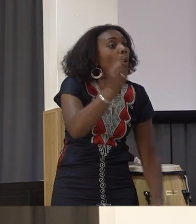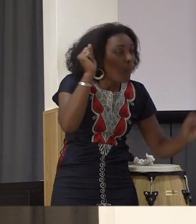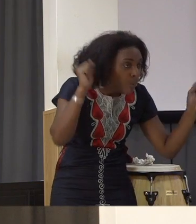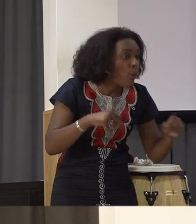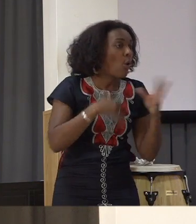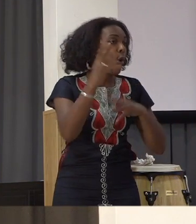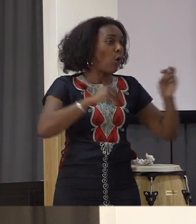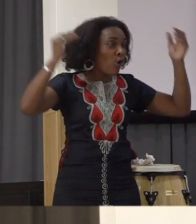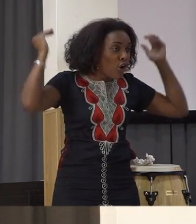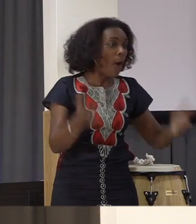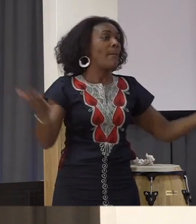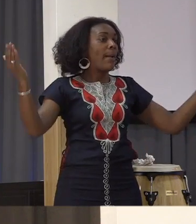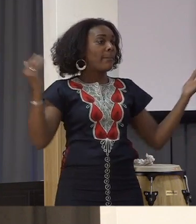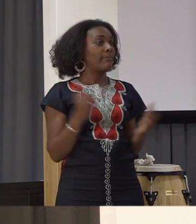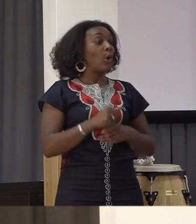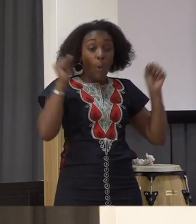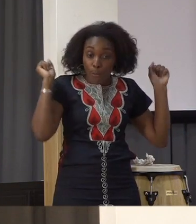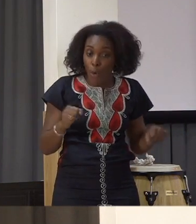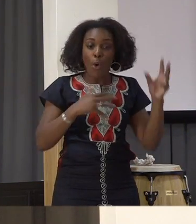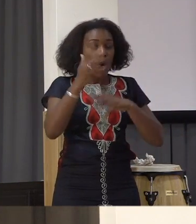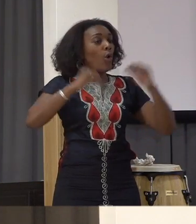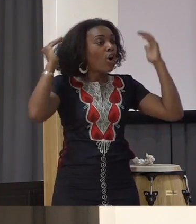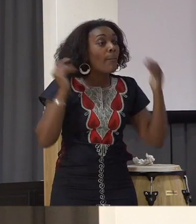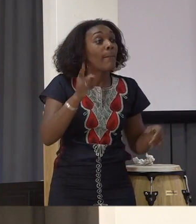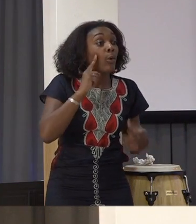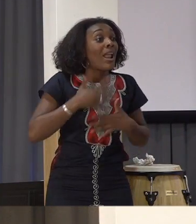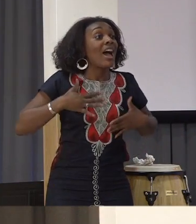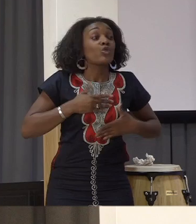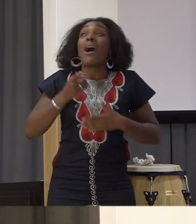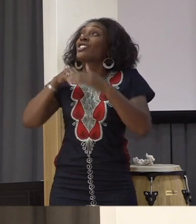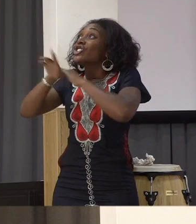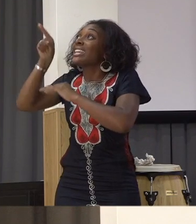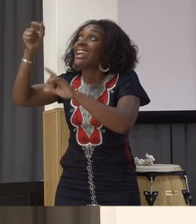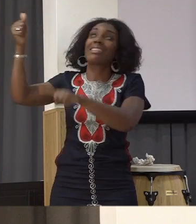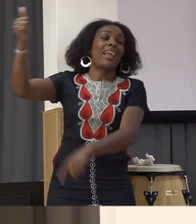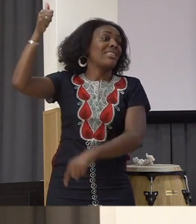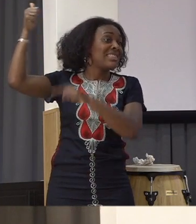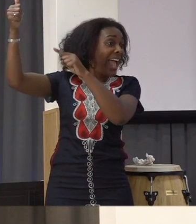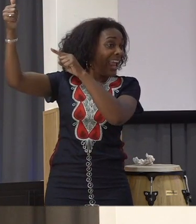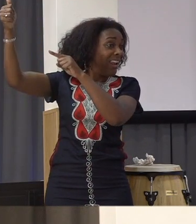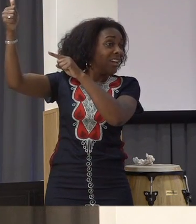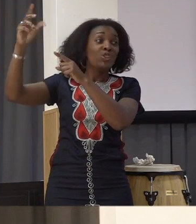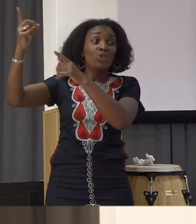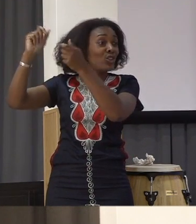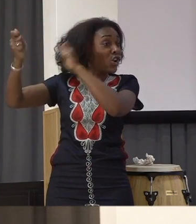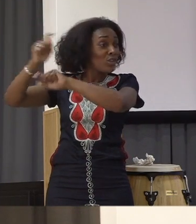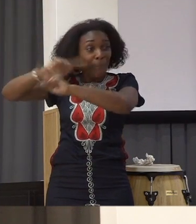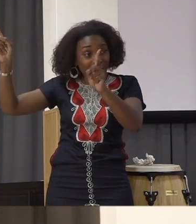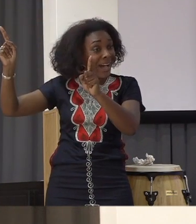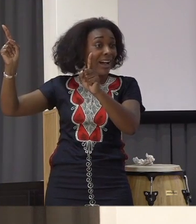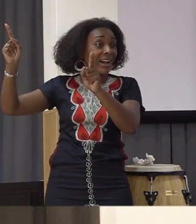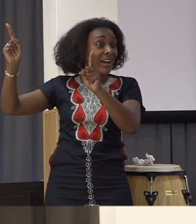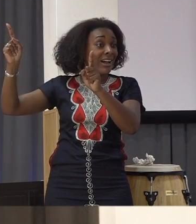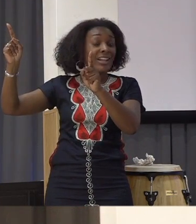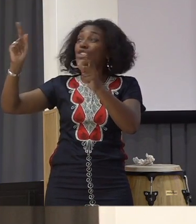heureux parce que tu te réjouis en l'Éternel. En l'Éternel, c'est ce qui est écrit. Et Dieu ne change pas. Alors